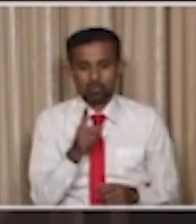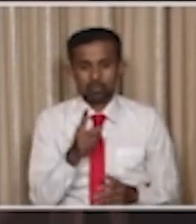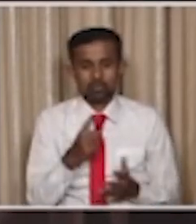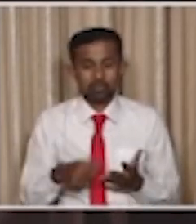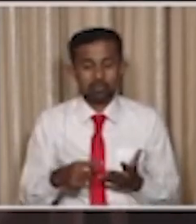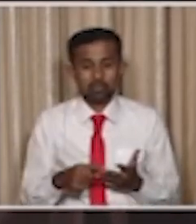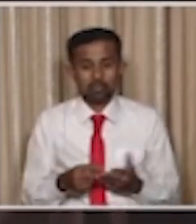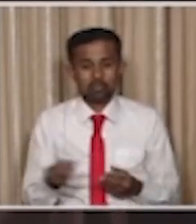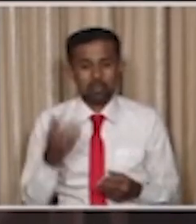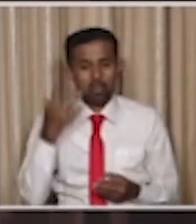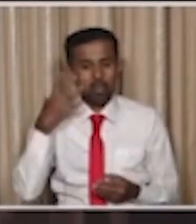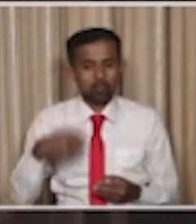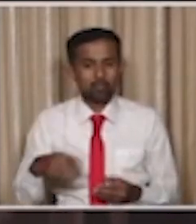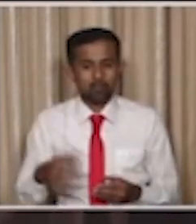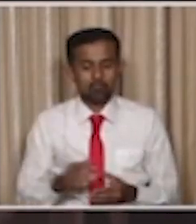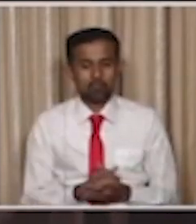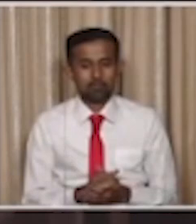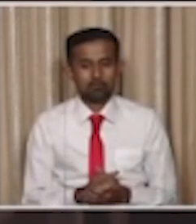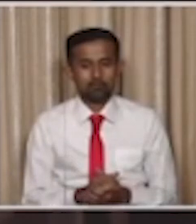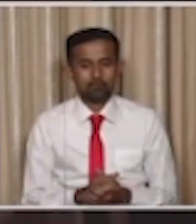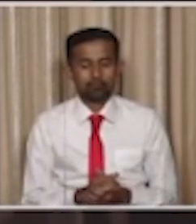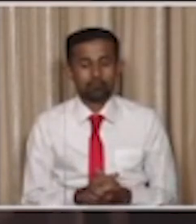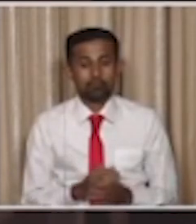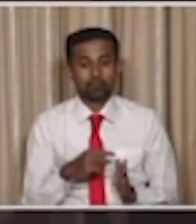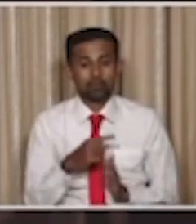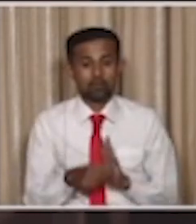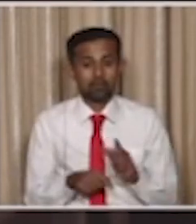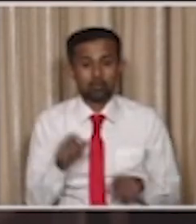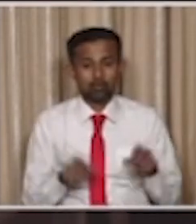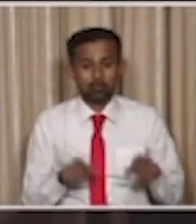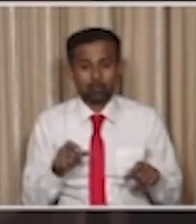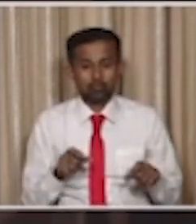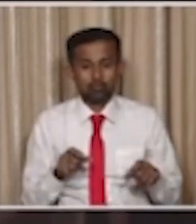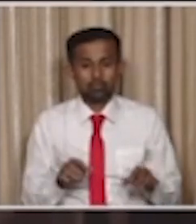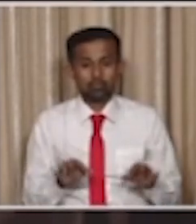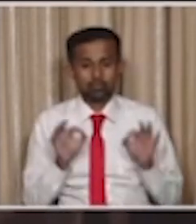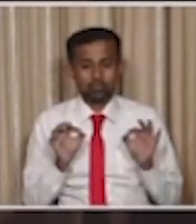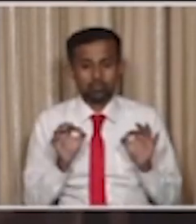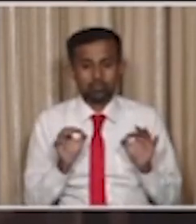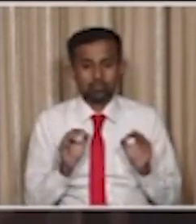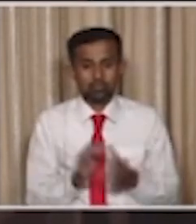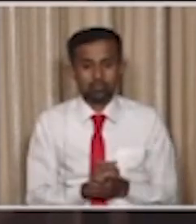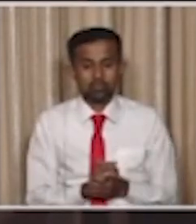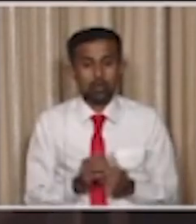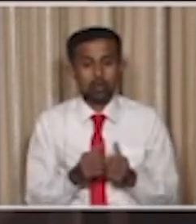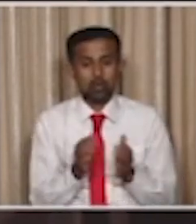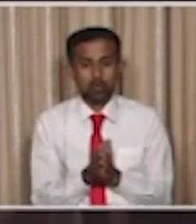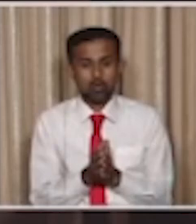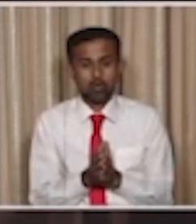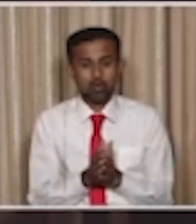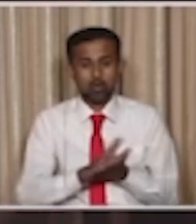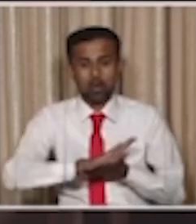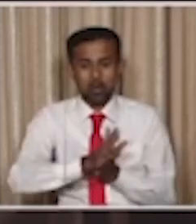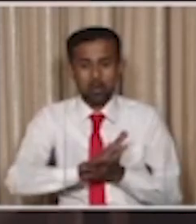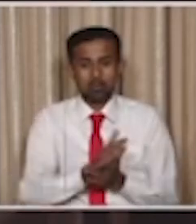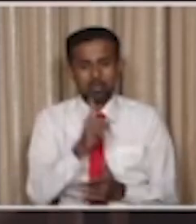බෑ අමතක වෙලා තියෙනවා ඒ තමයි මේ රටේ ජනතාවට හොඳ තද හැමෝටම කඹය ගානේ